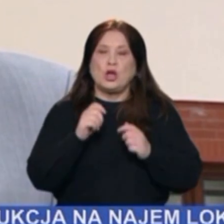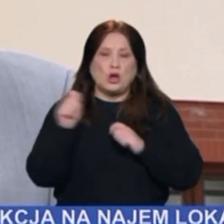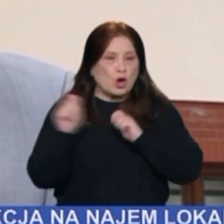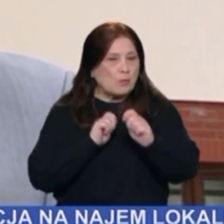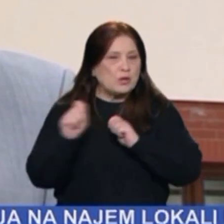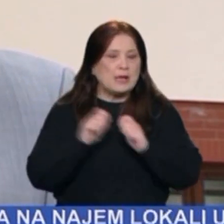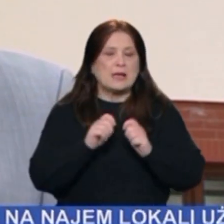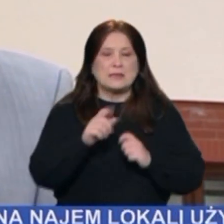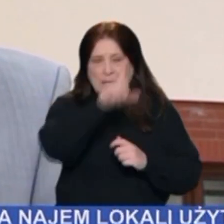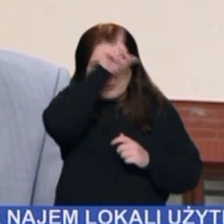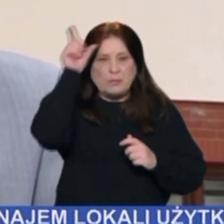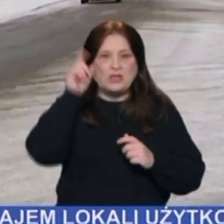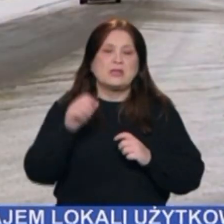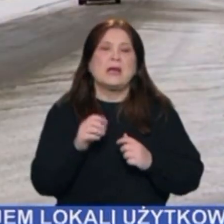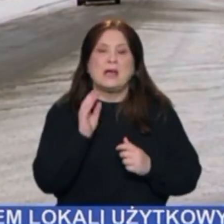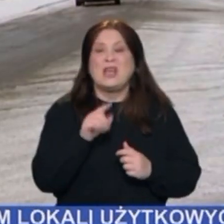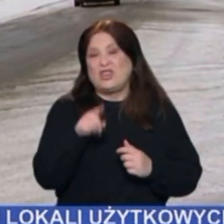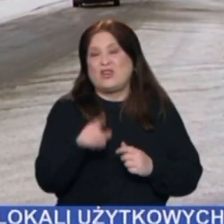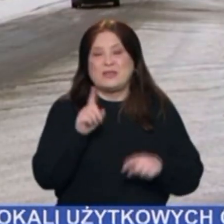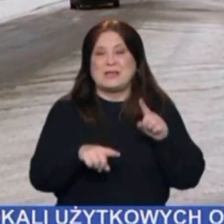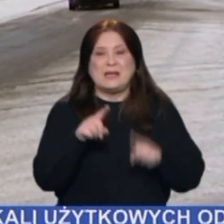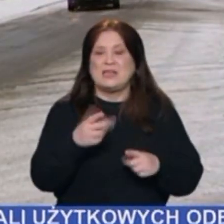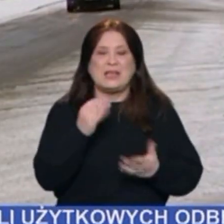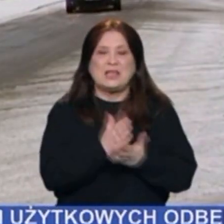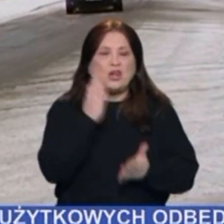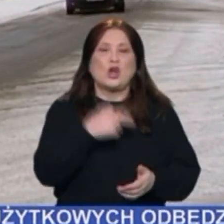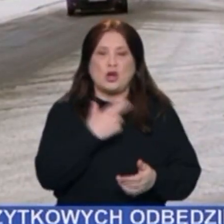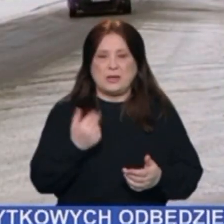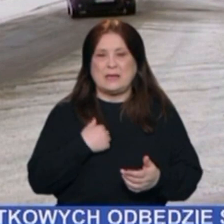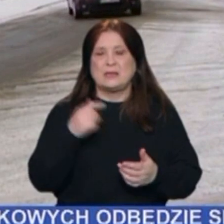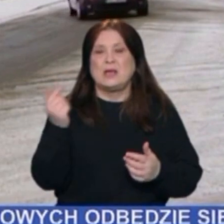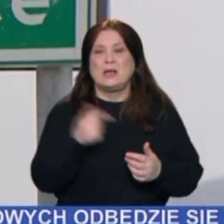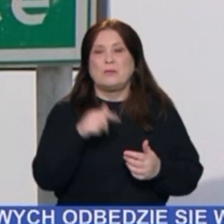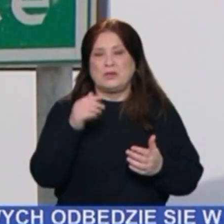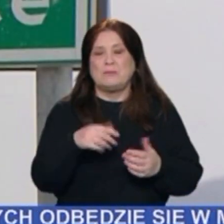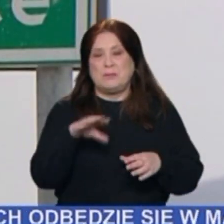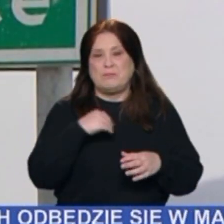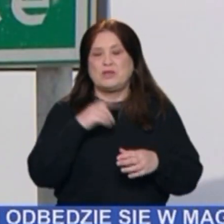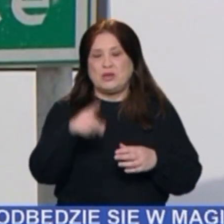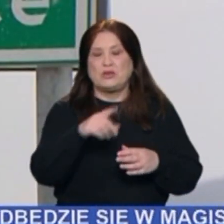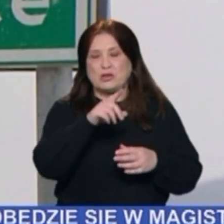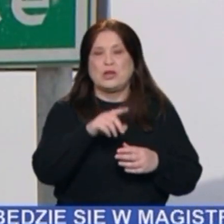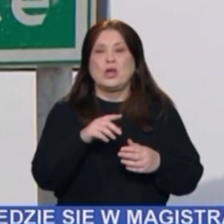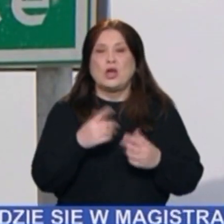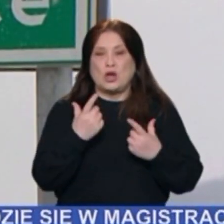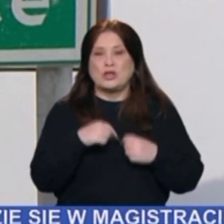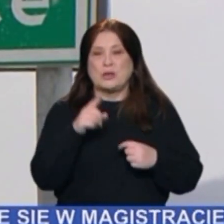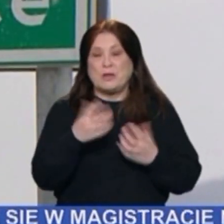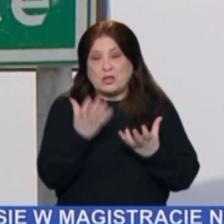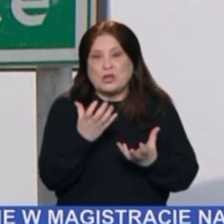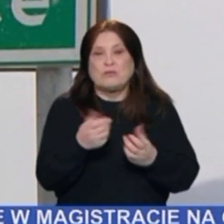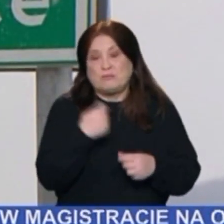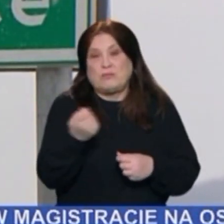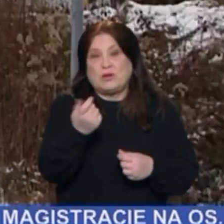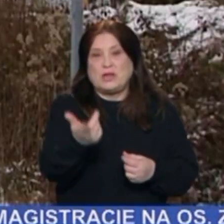uruchomione, ale to nie zależy tylko od nas. Chodzi o to, żeby te porozumienie i umowy zawrzeć z przewoźnikami. Bo nie chodzi tylko o to jedno połączenie. W uchwale